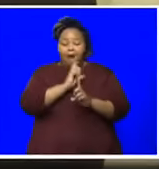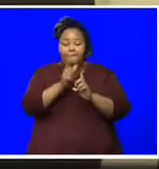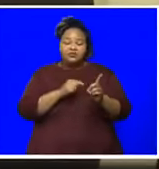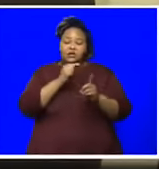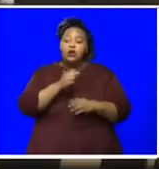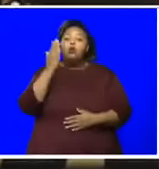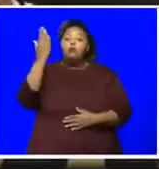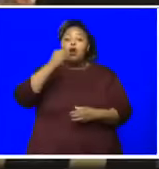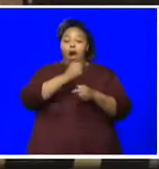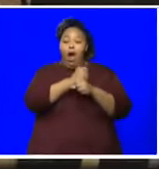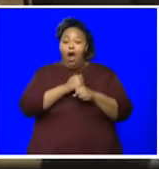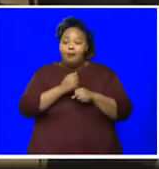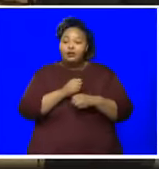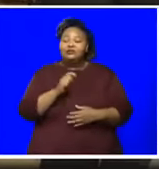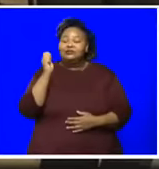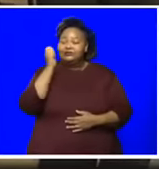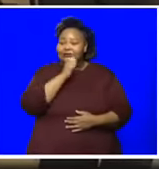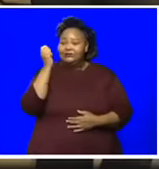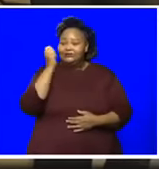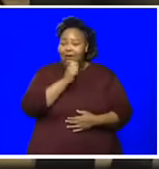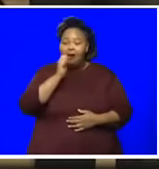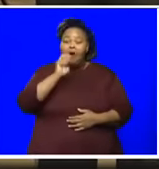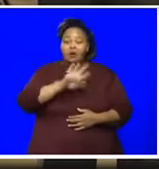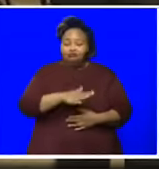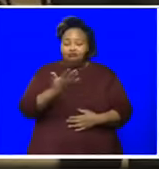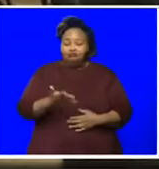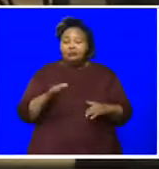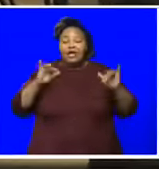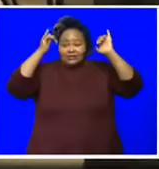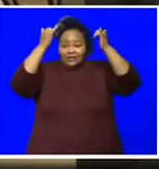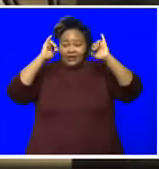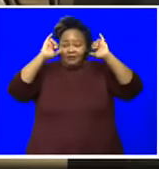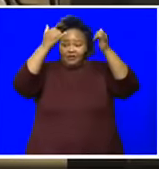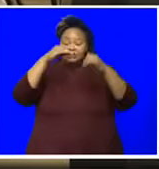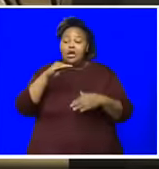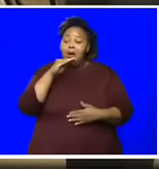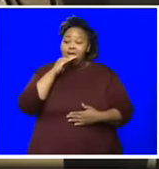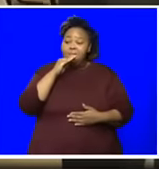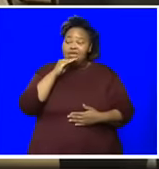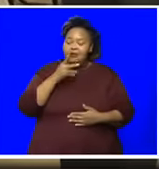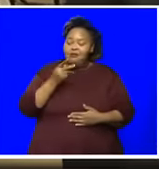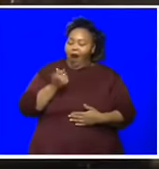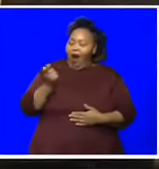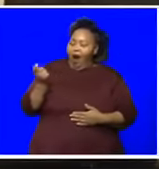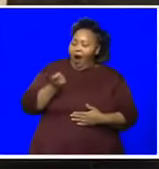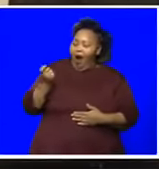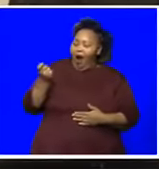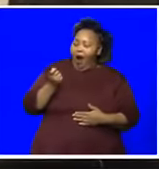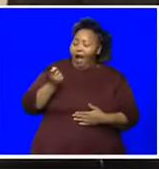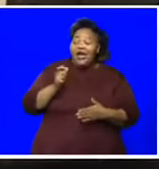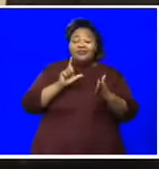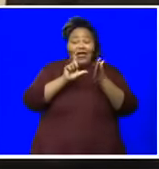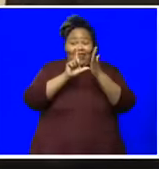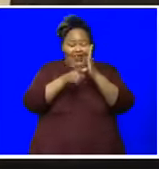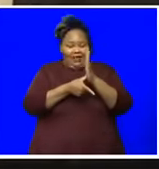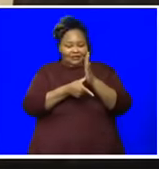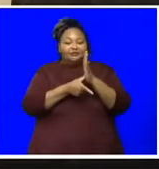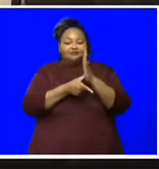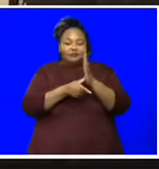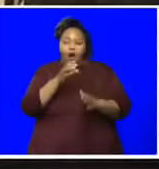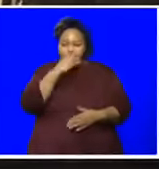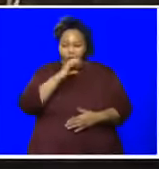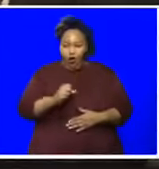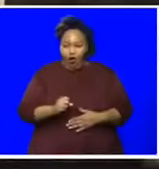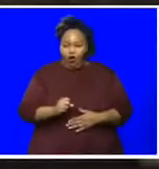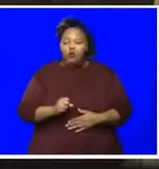lona kuye kube yindlela yekucokelela imali lebuye isite bantfu labadzala eveni. Tindzaba Eswatini